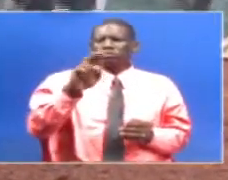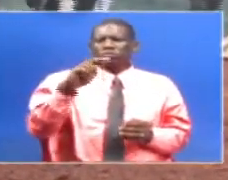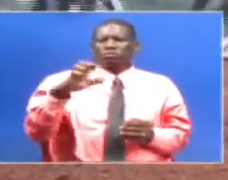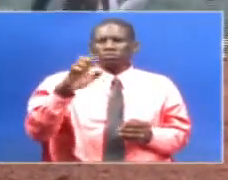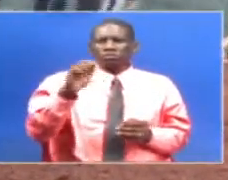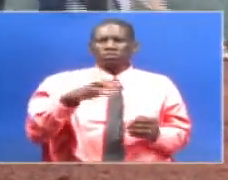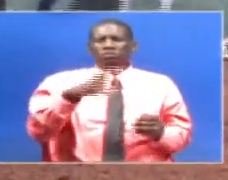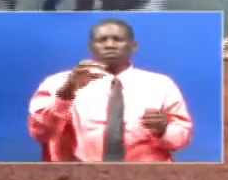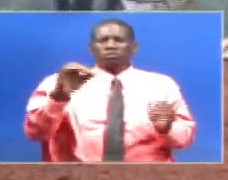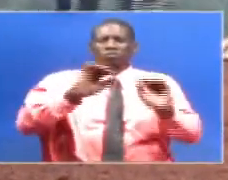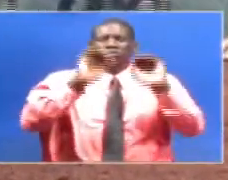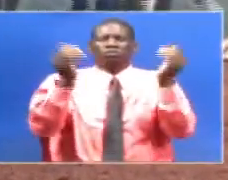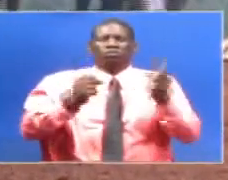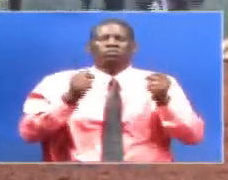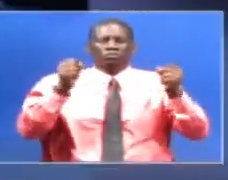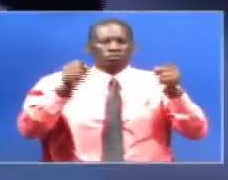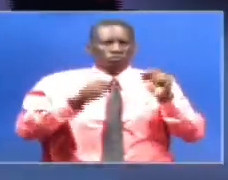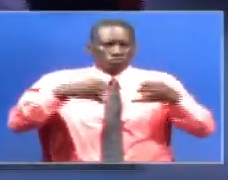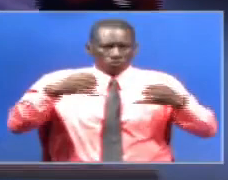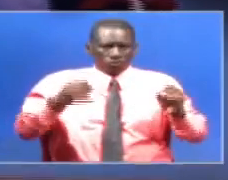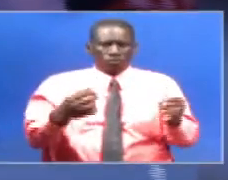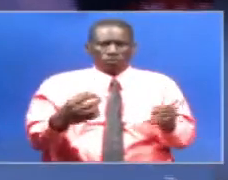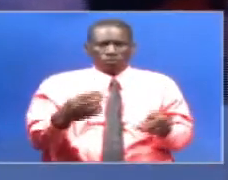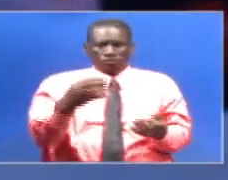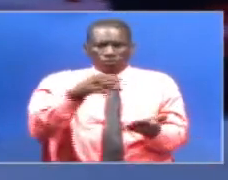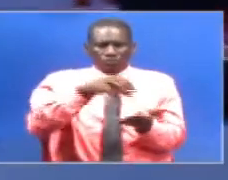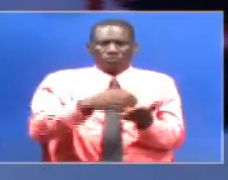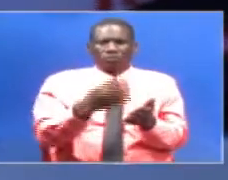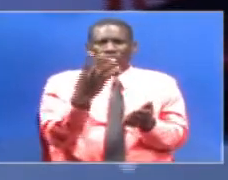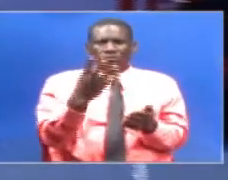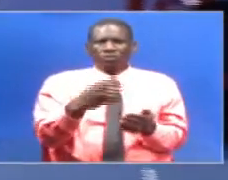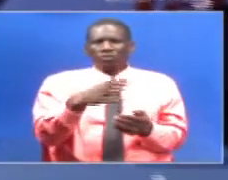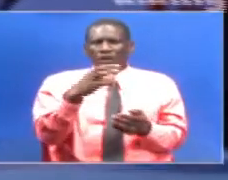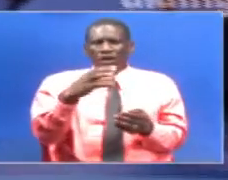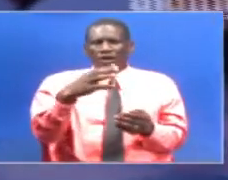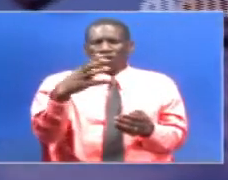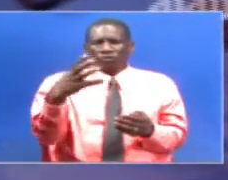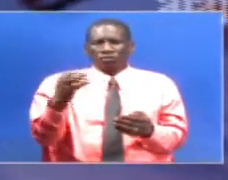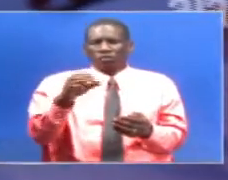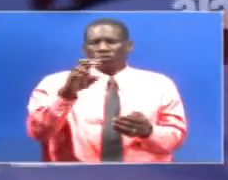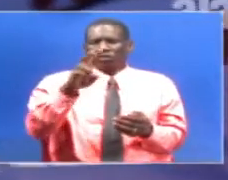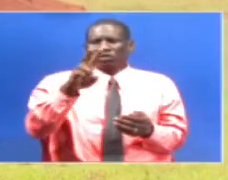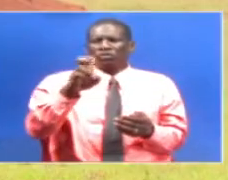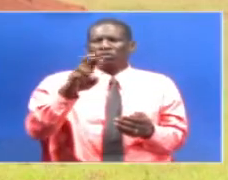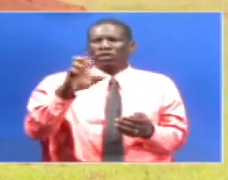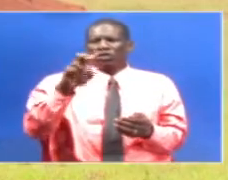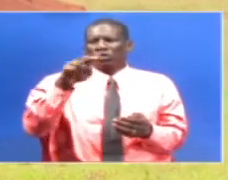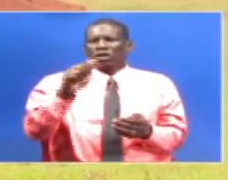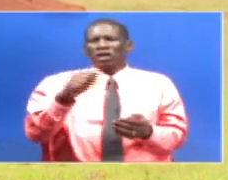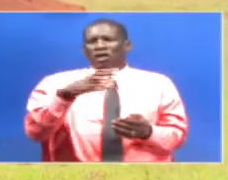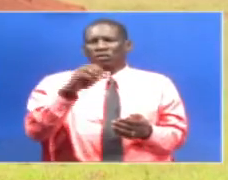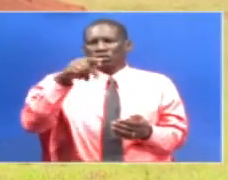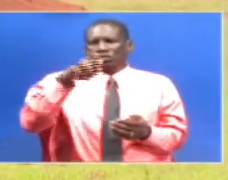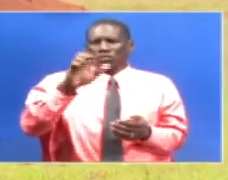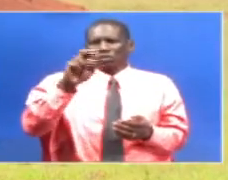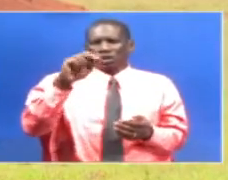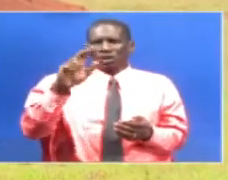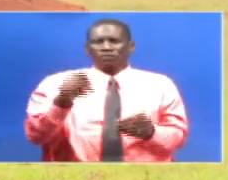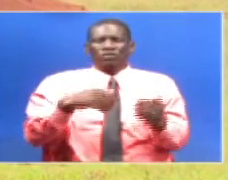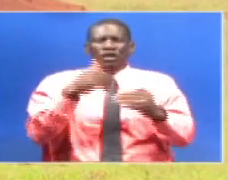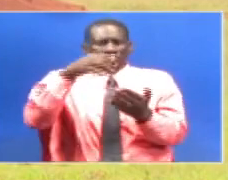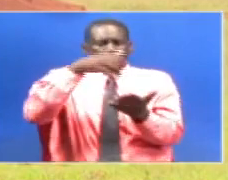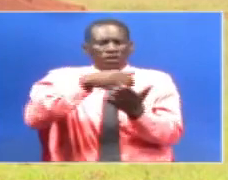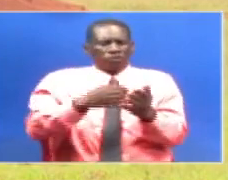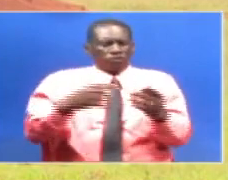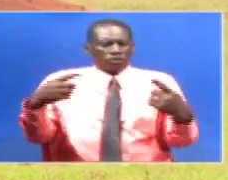trial na nilikuwa number 4. Nimeenda Adidas, nimeenda Verona, nimeenda Prague. Baada ya kushiriki katika mbio